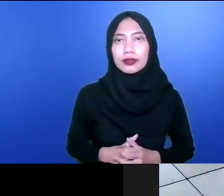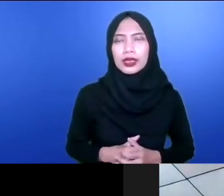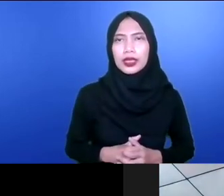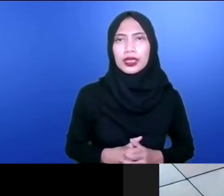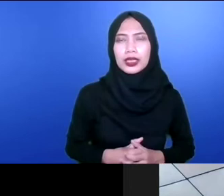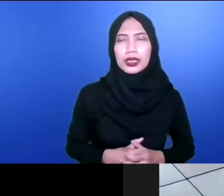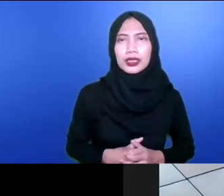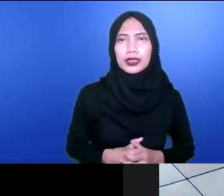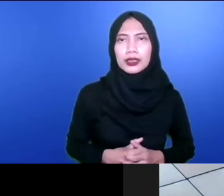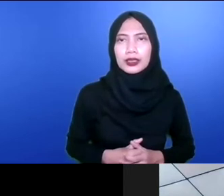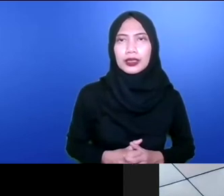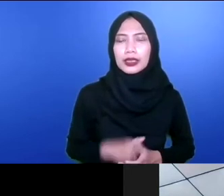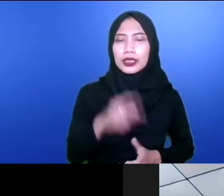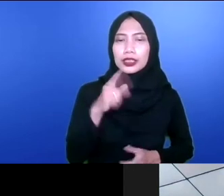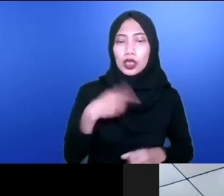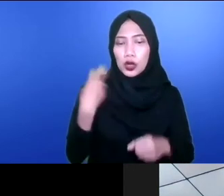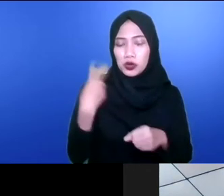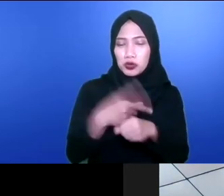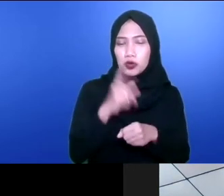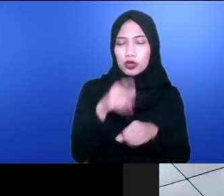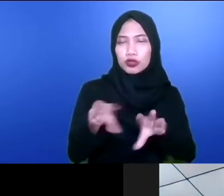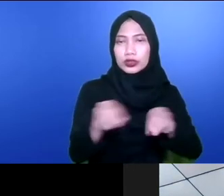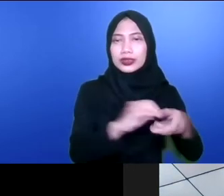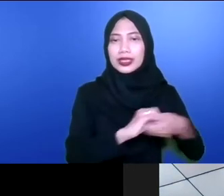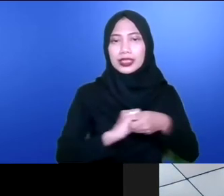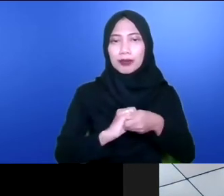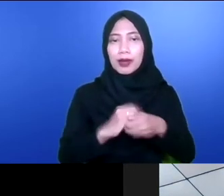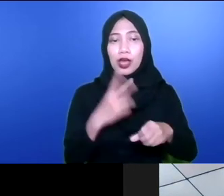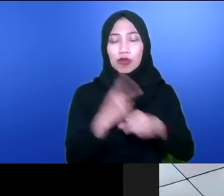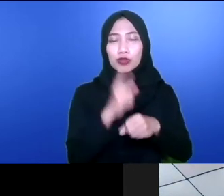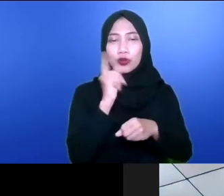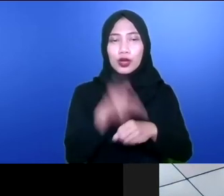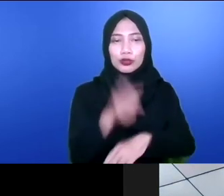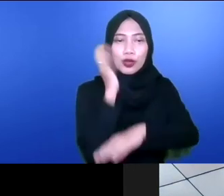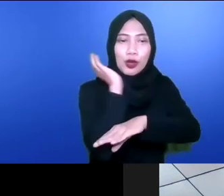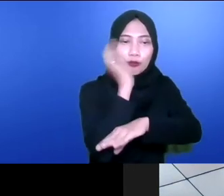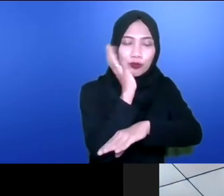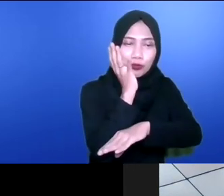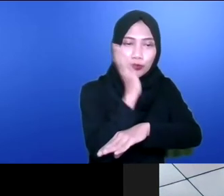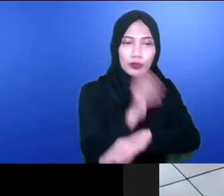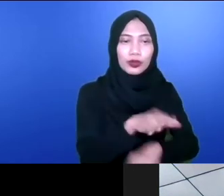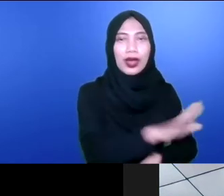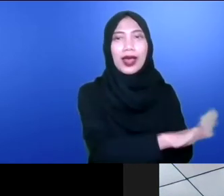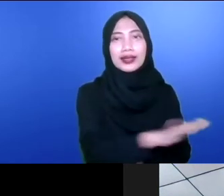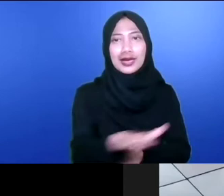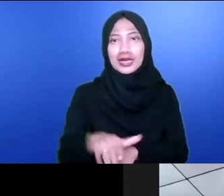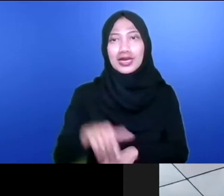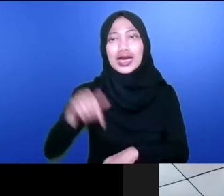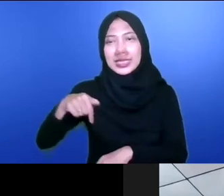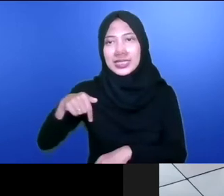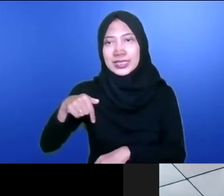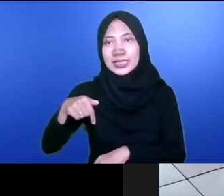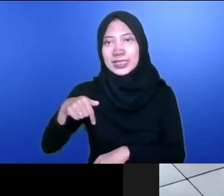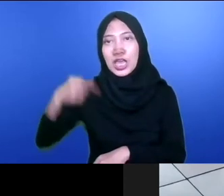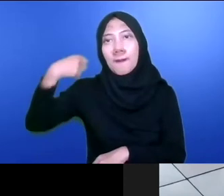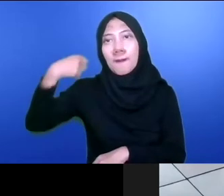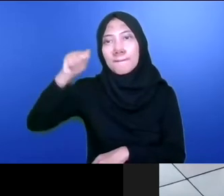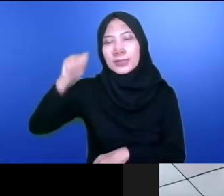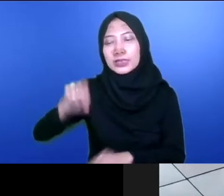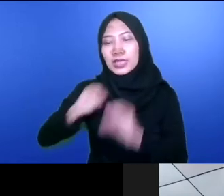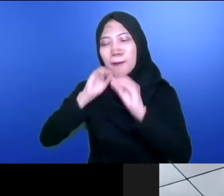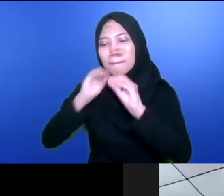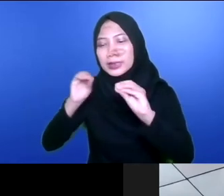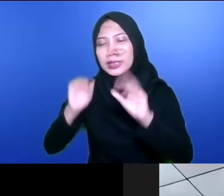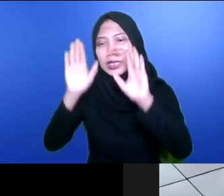penjelasan kepada murid-muridnya. Nah, Kemendikbud di sini berperan untuk memberikan atau masukkan modul tersebut dalam